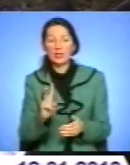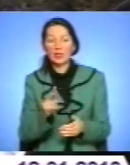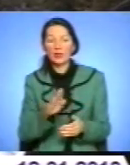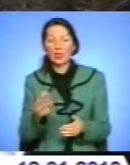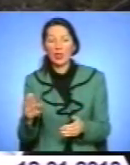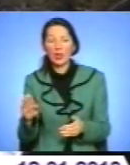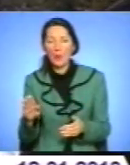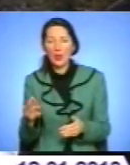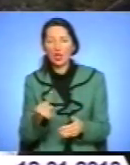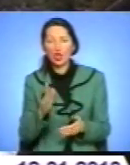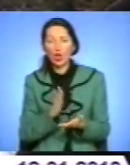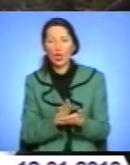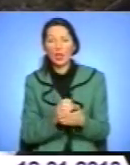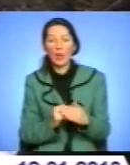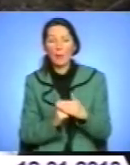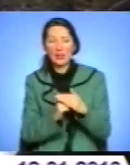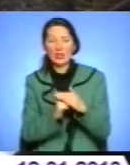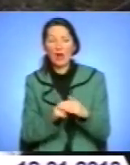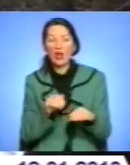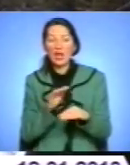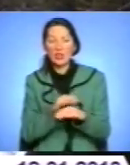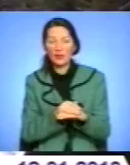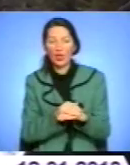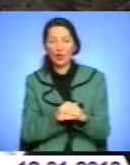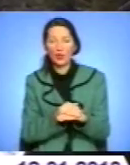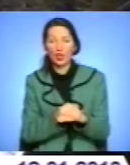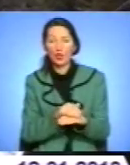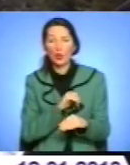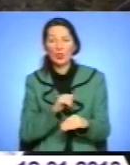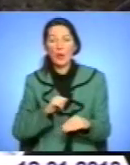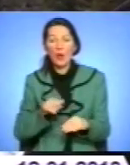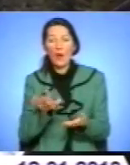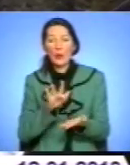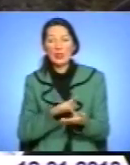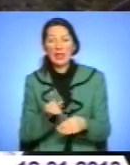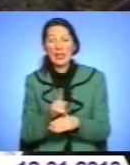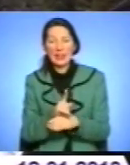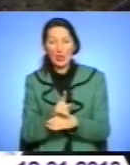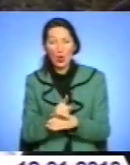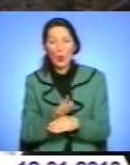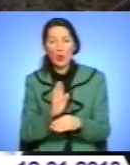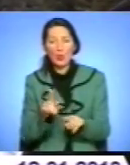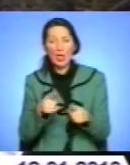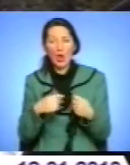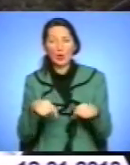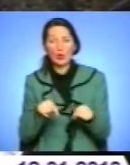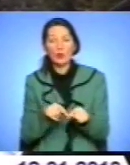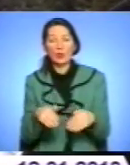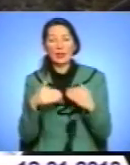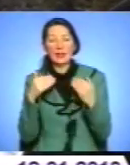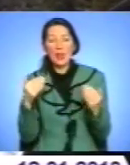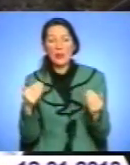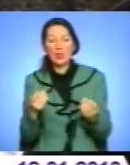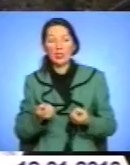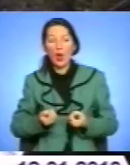дає підстави стверджувати, що саме в місті Тернополі буде організована найбільша